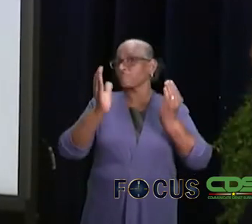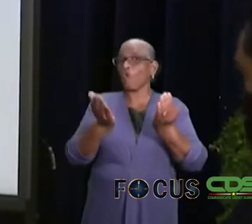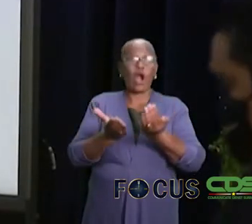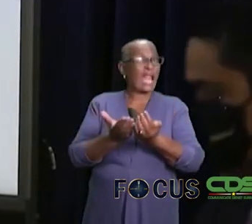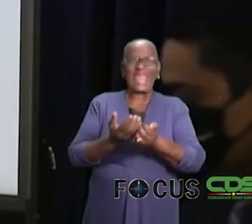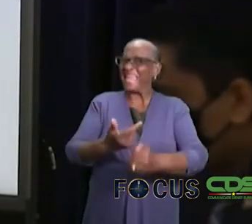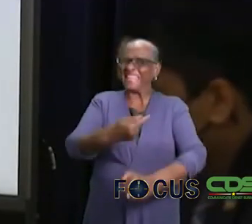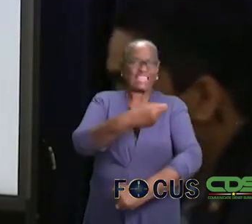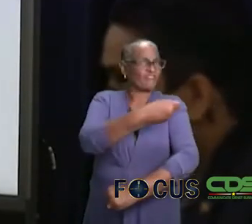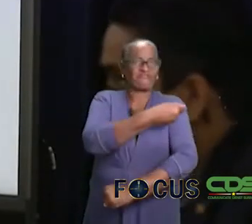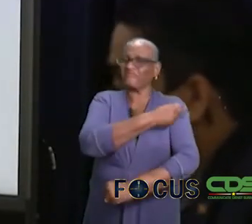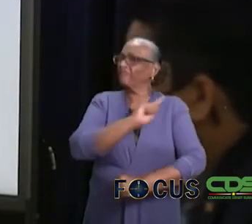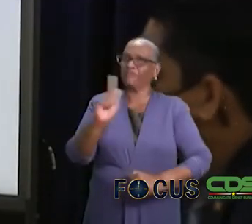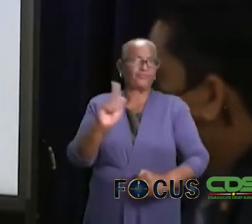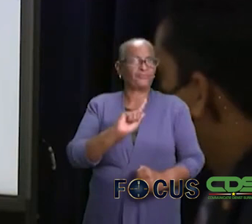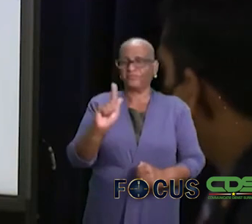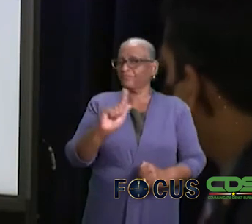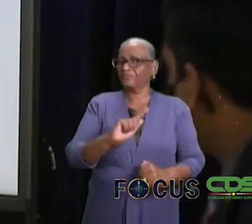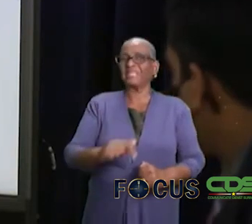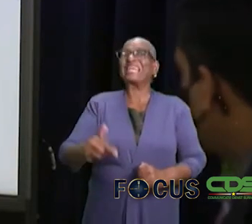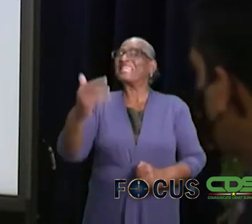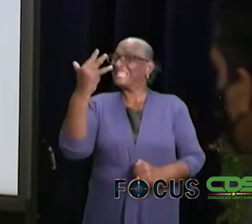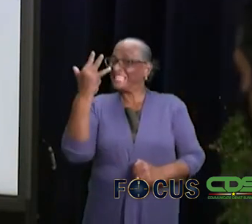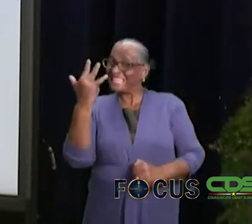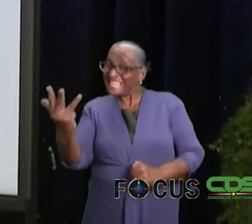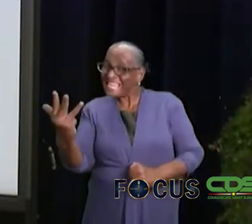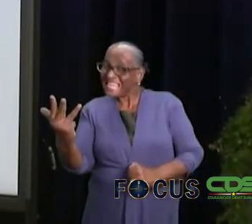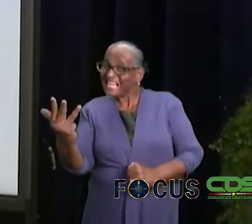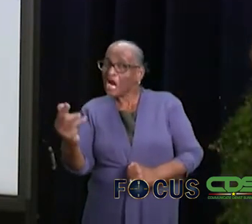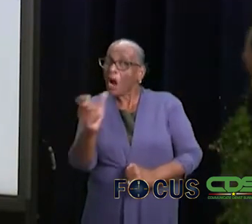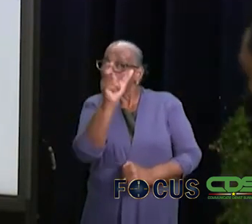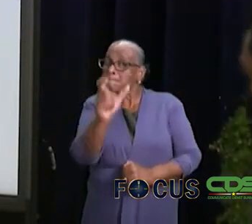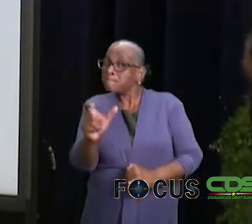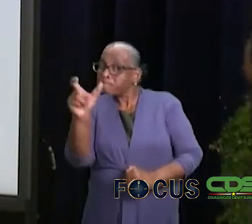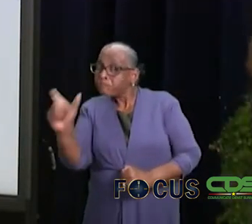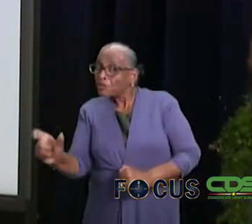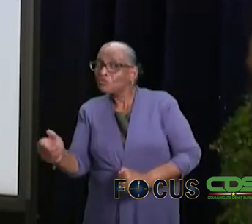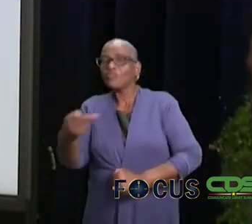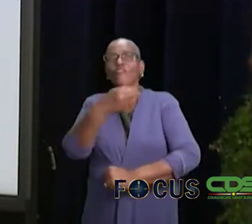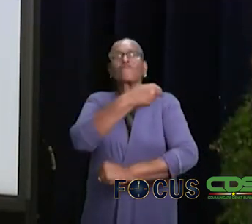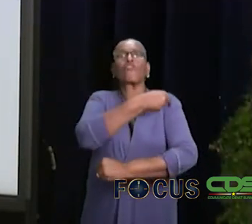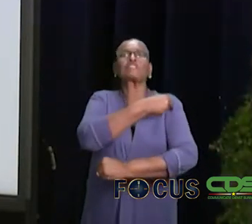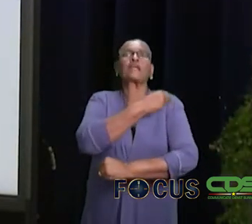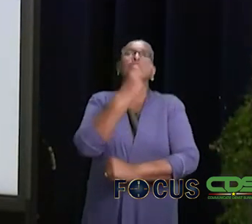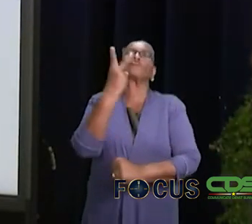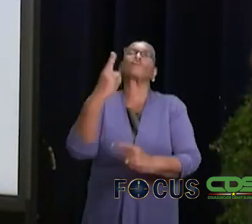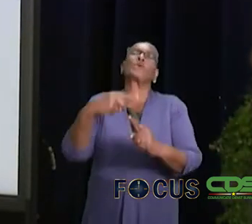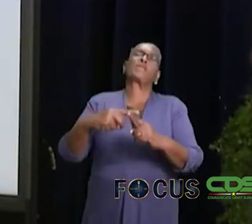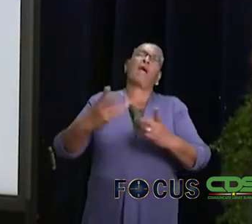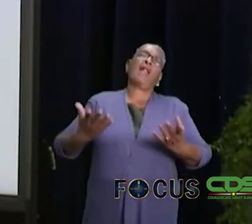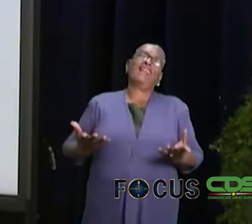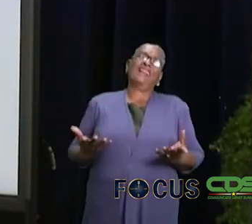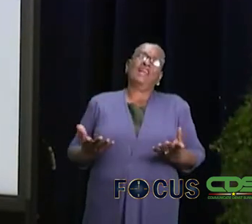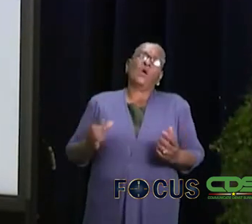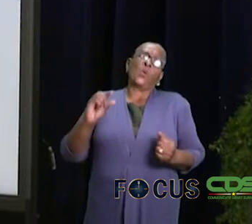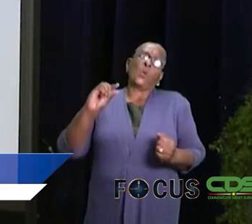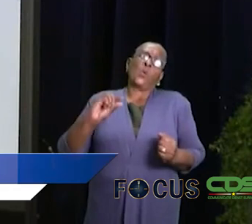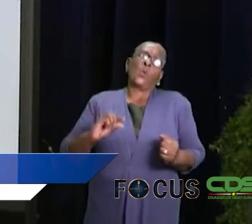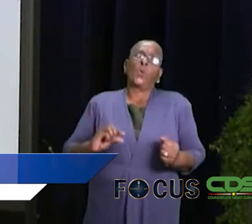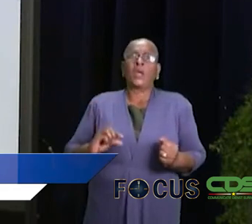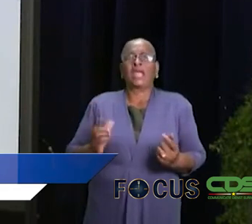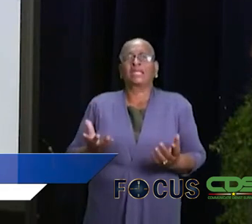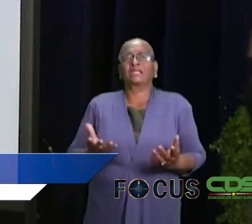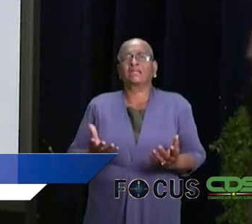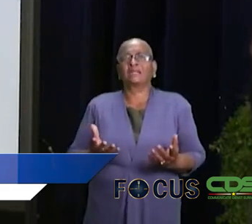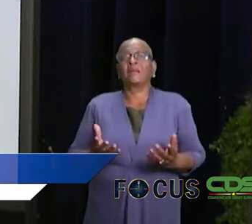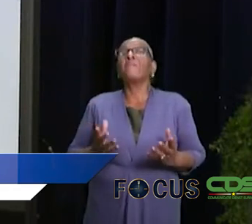gevaccineerd. Van al die opnames, 9 waren volledig gevaccineerd. U ziet het verschil, wat we altijd hebben gezegd. Vaccinatie geeft geen garantie dat